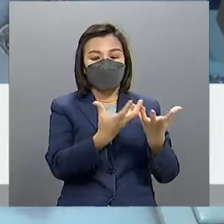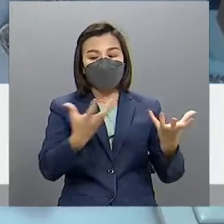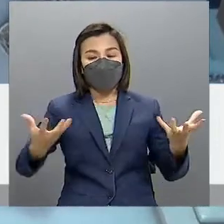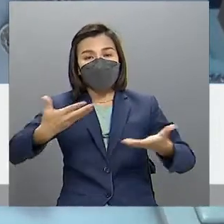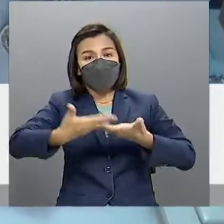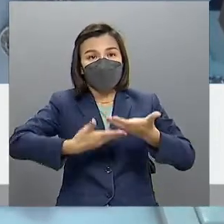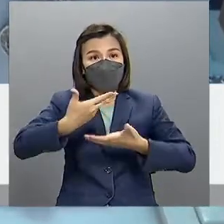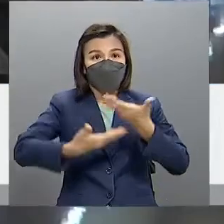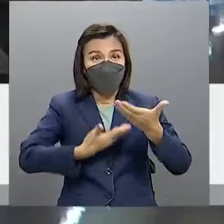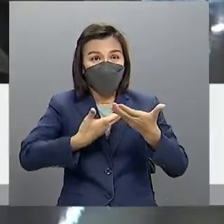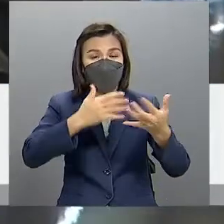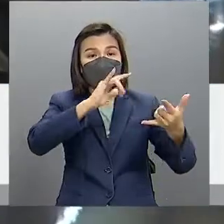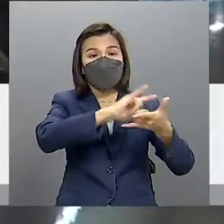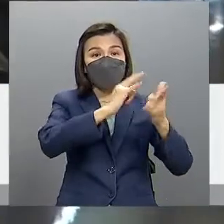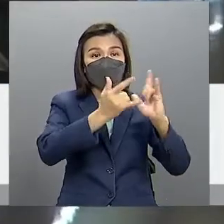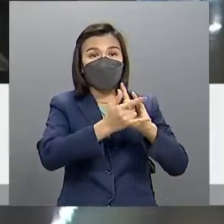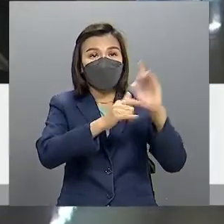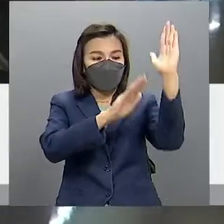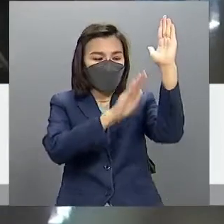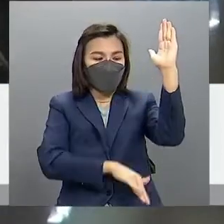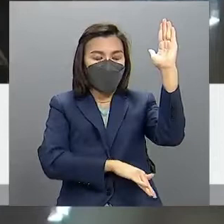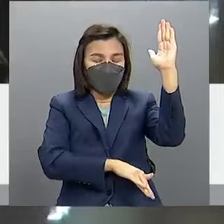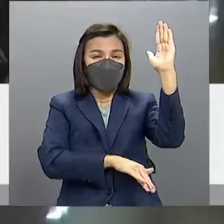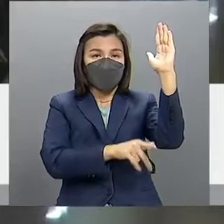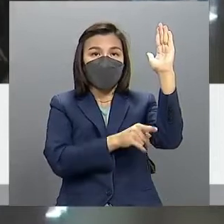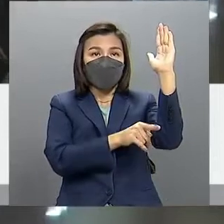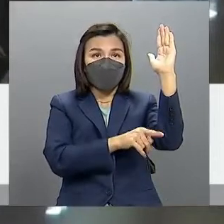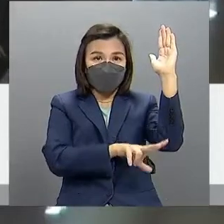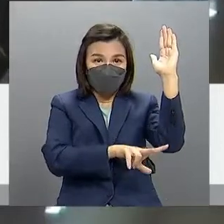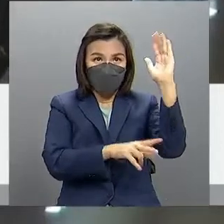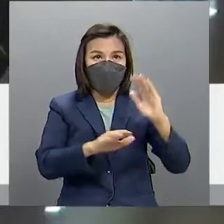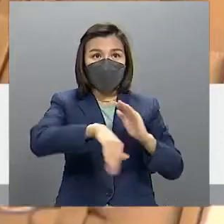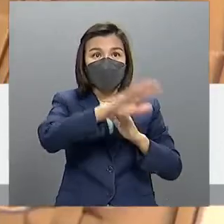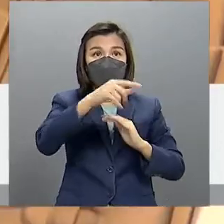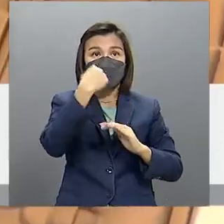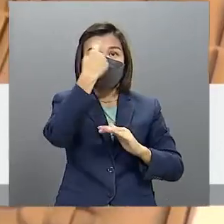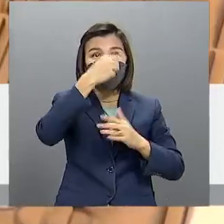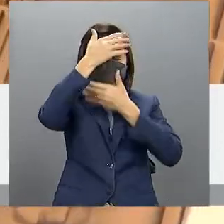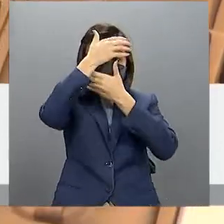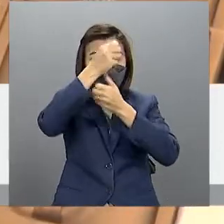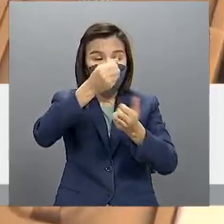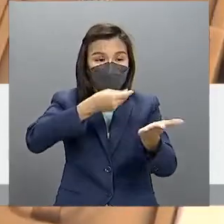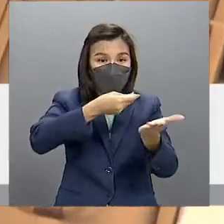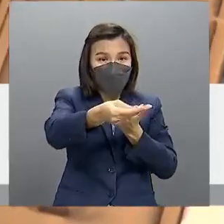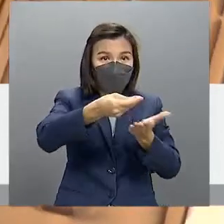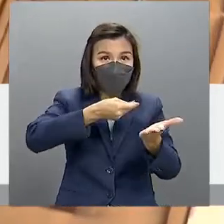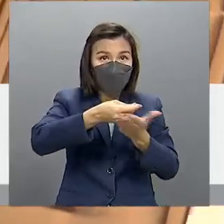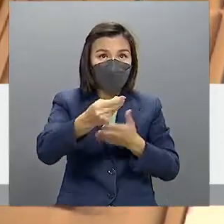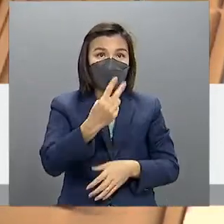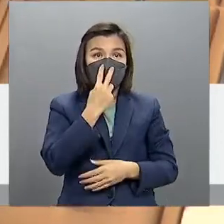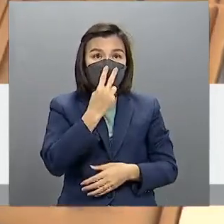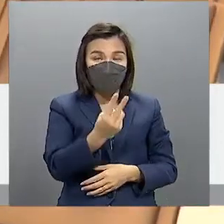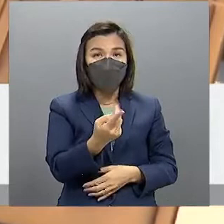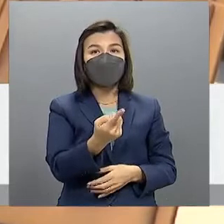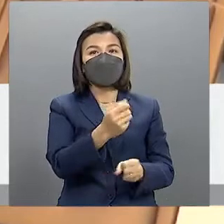ซ็นทรัลภูเก็ตฝั่งเฟสติวัลนะคะเพื่อเปิดตลาดให้ผู้สนใจเครื่องประดับและอัญมณีเข้าชมเข้าเลือกซื้อค่ะน